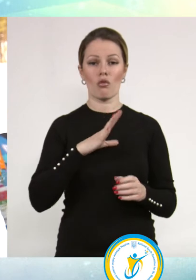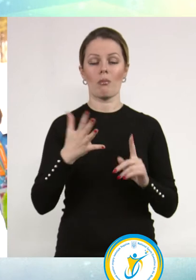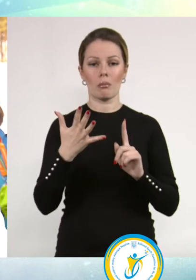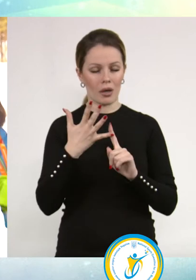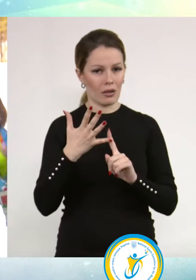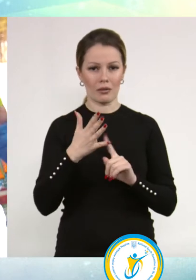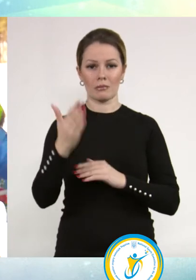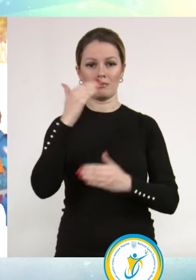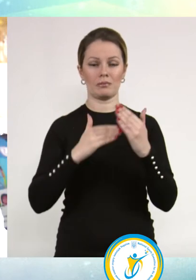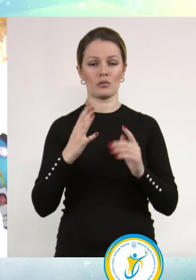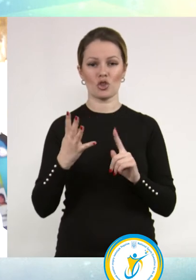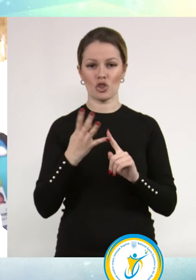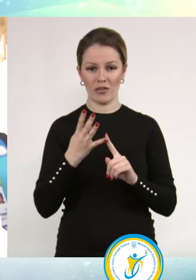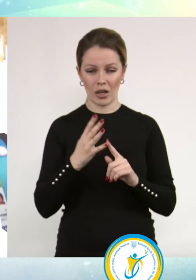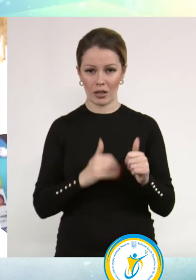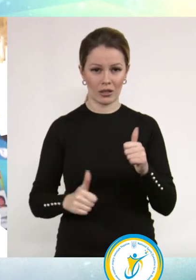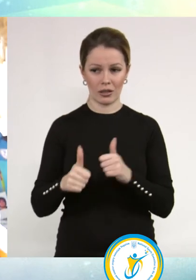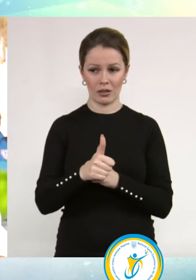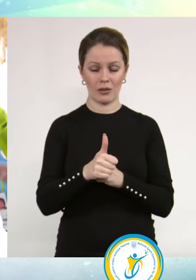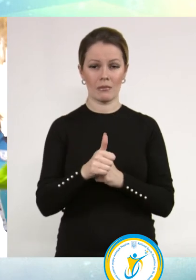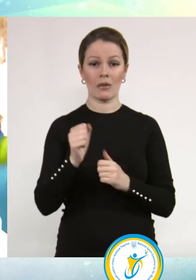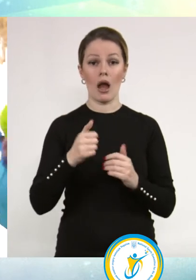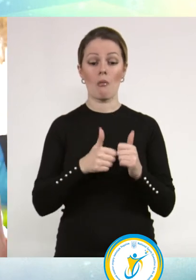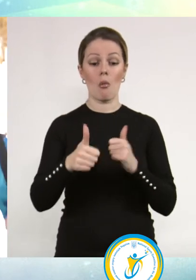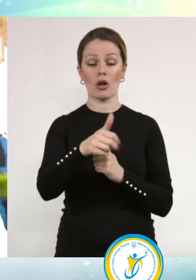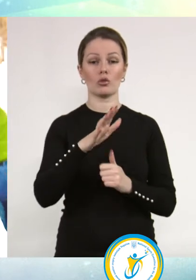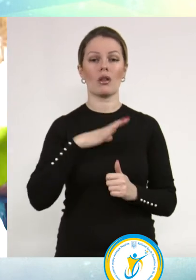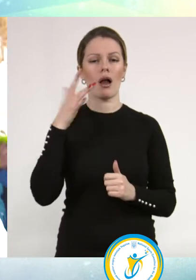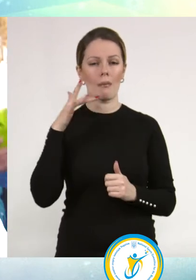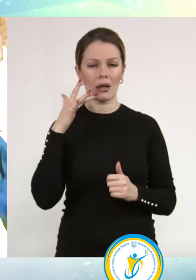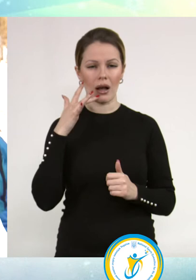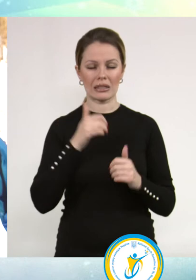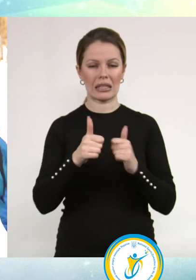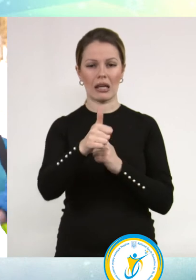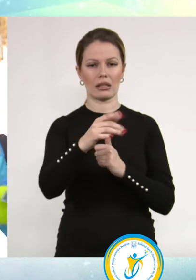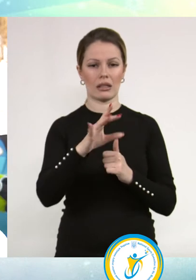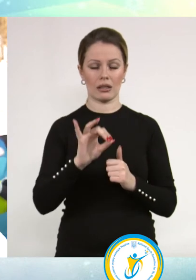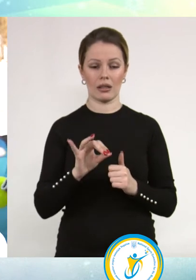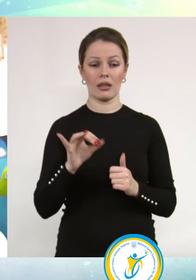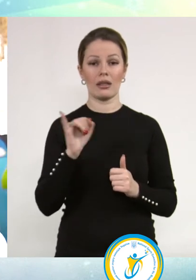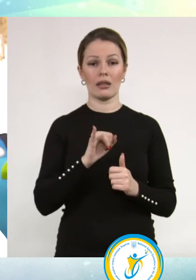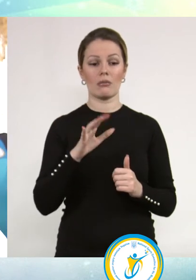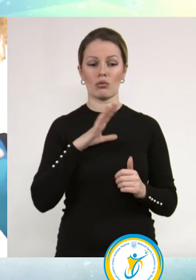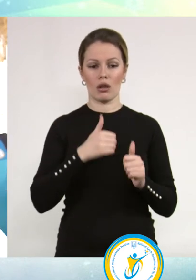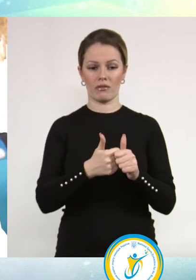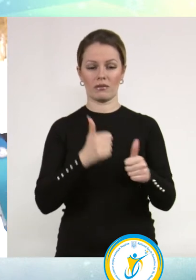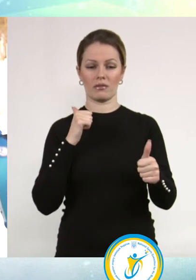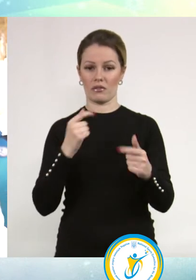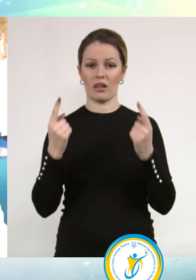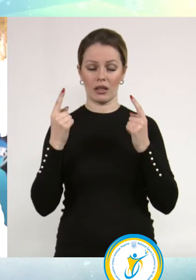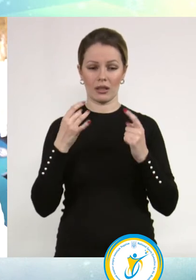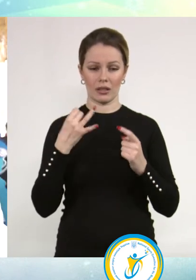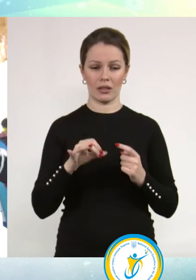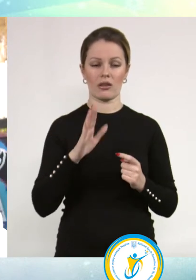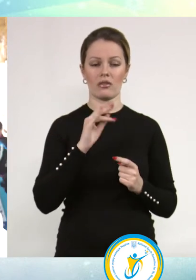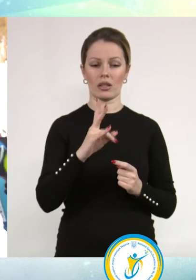четвертий, на початку гонки, а попереду йшли лідери, американці і так далі, і так далі. І фора була досить відрив великий.